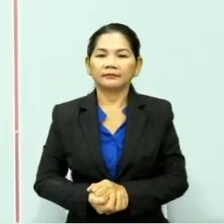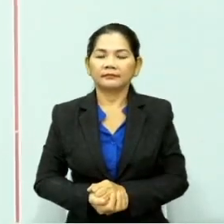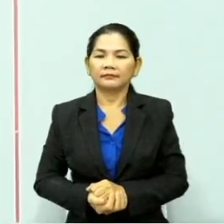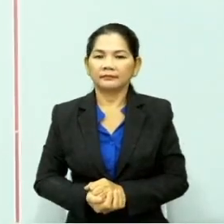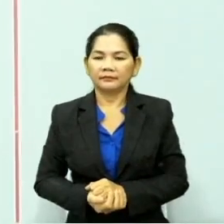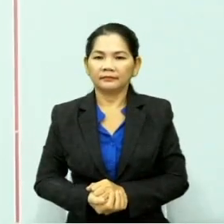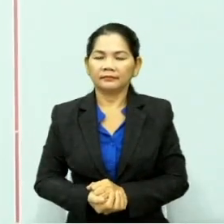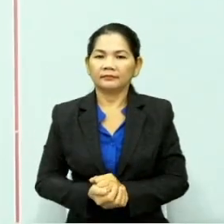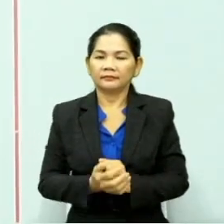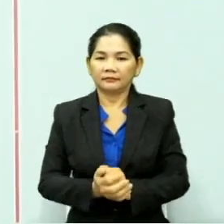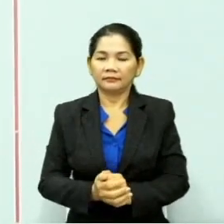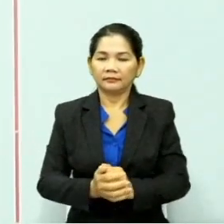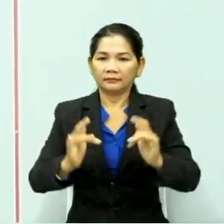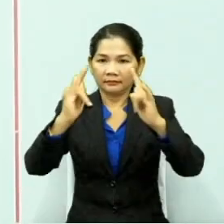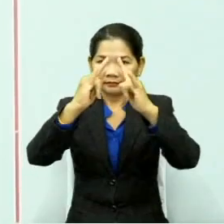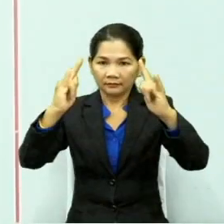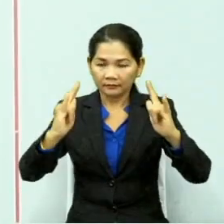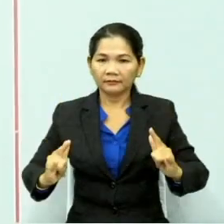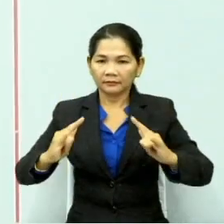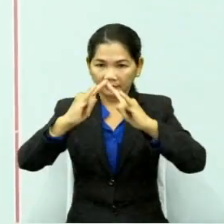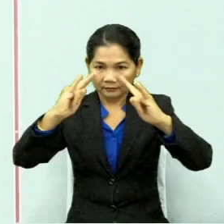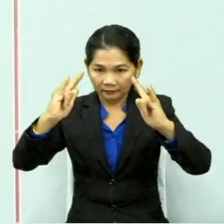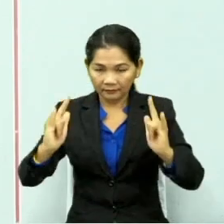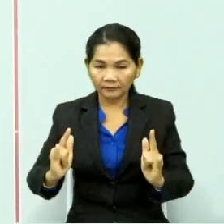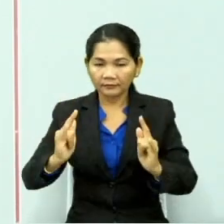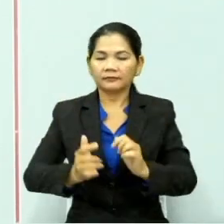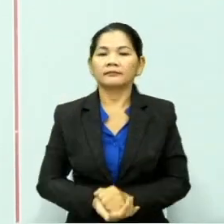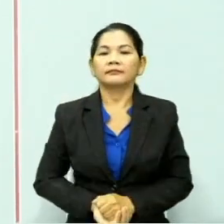tiền bon tì đây